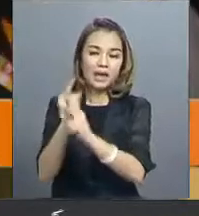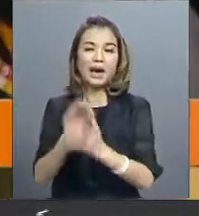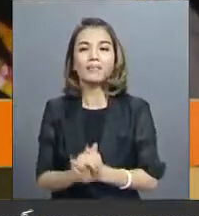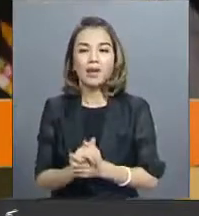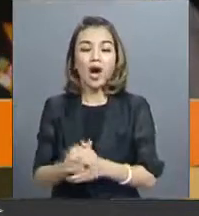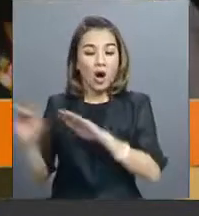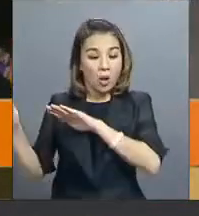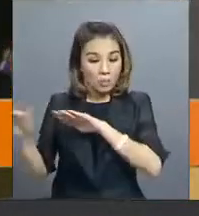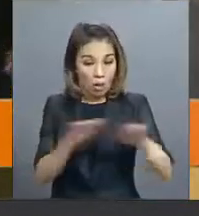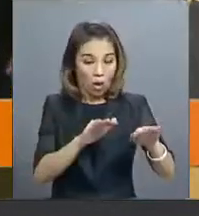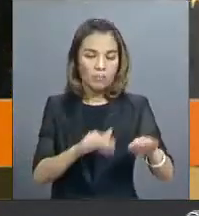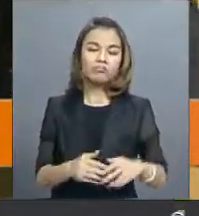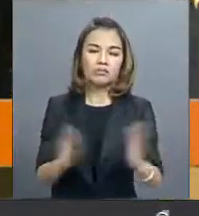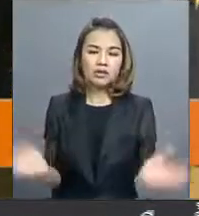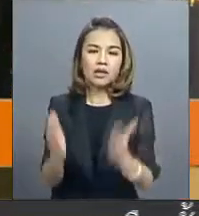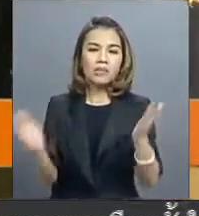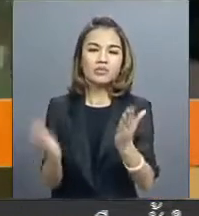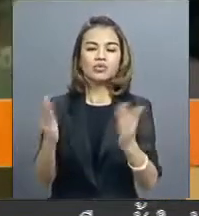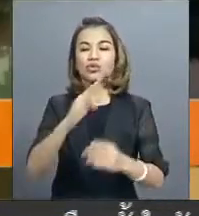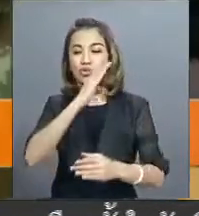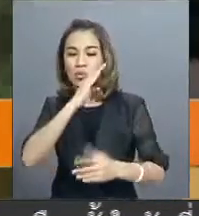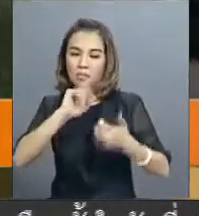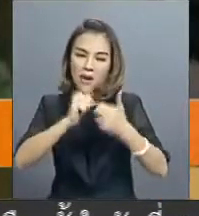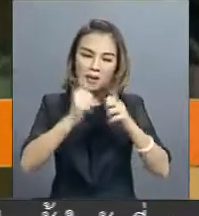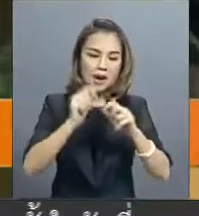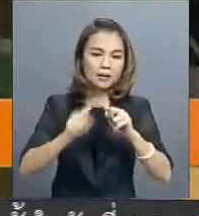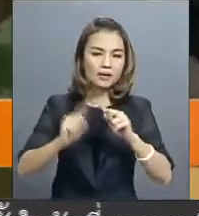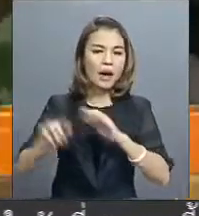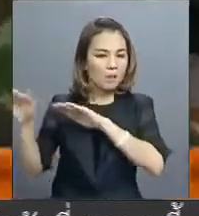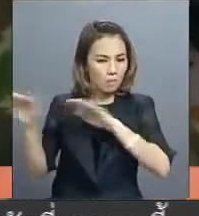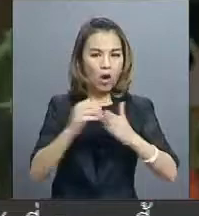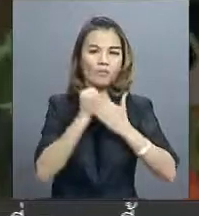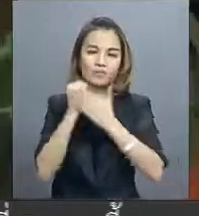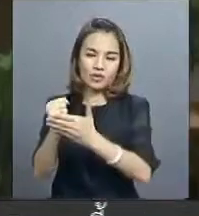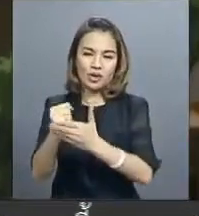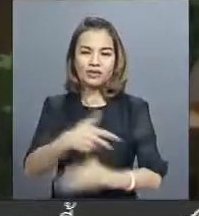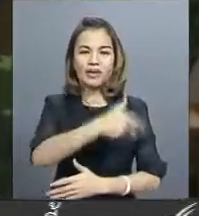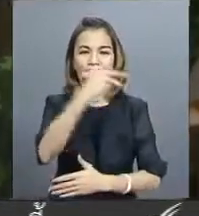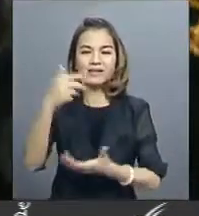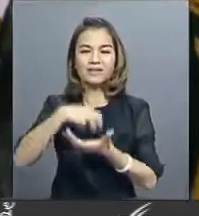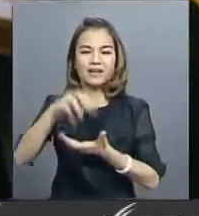กลับมารับใช้ชาติอีกครั้งเมื่อชาติต้องการยานีไหว้ครูไทย PBS รายงาน